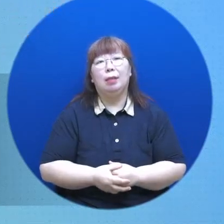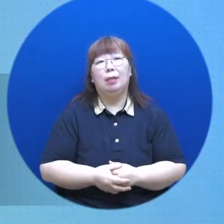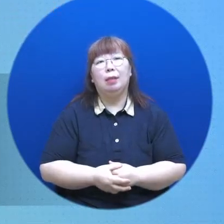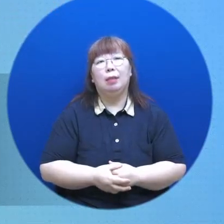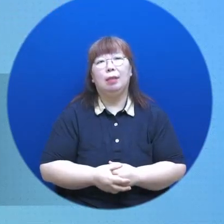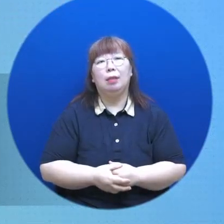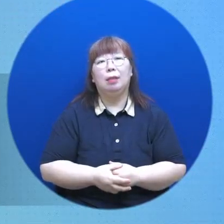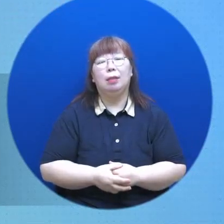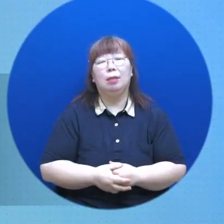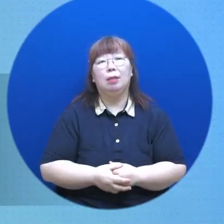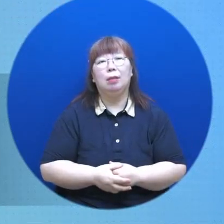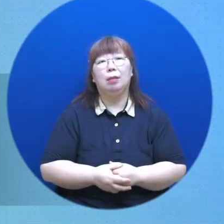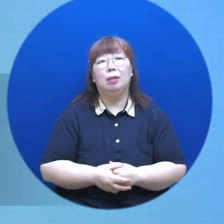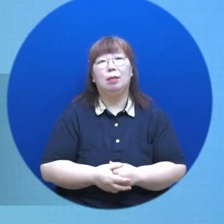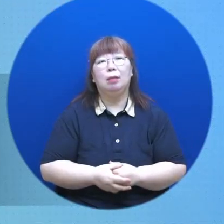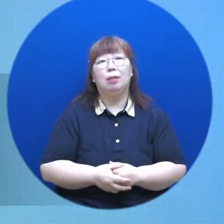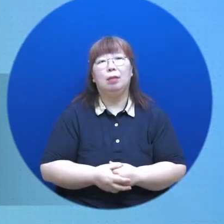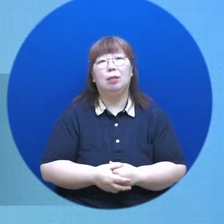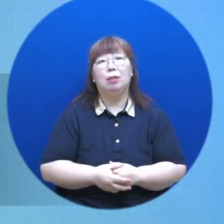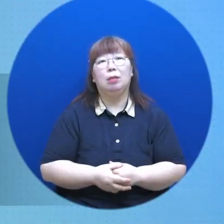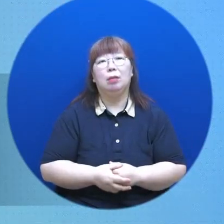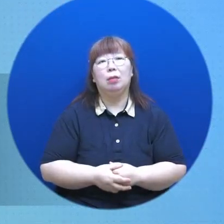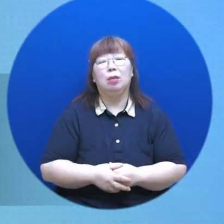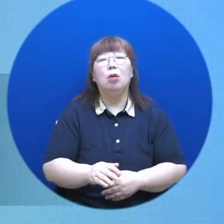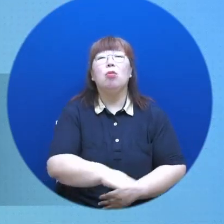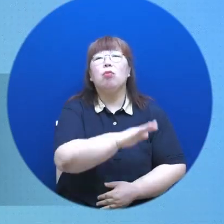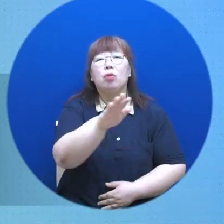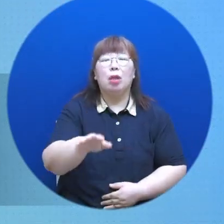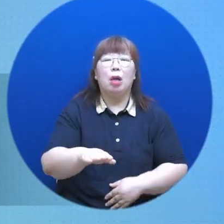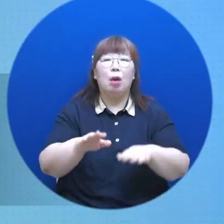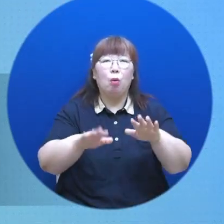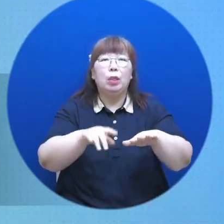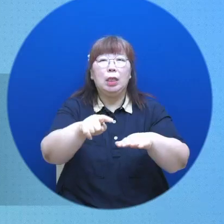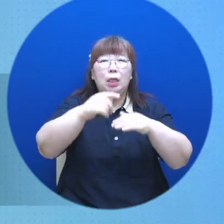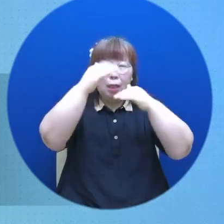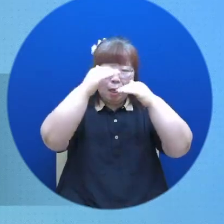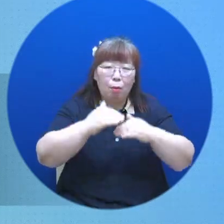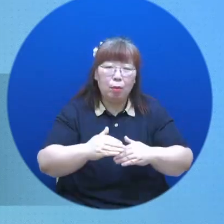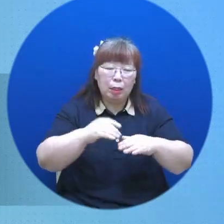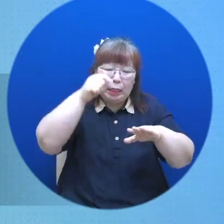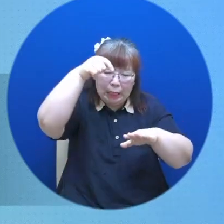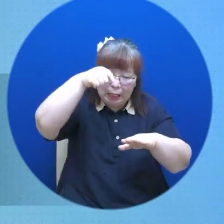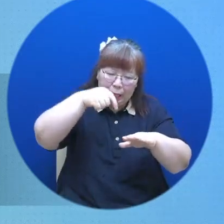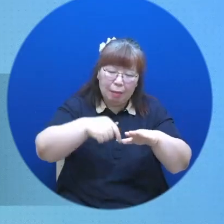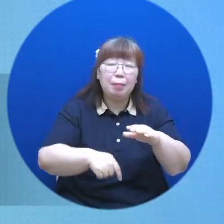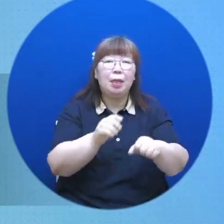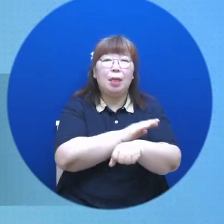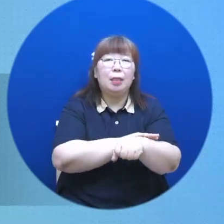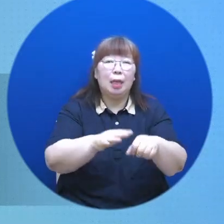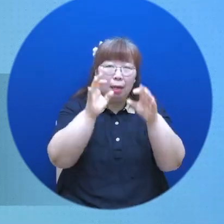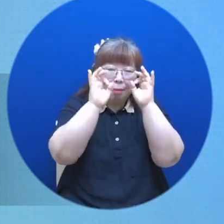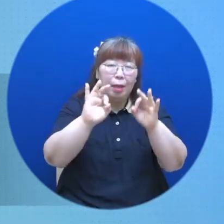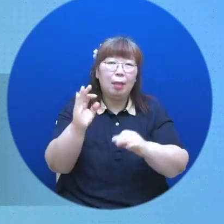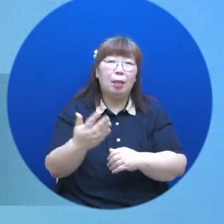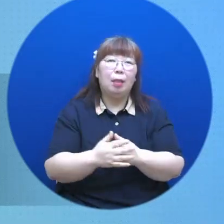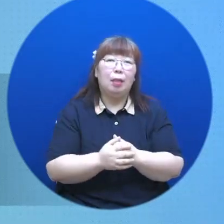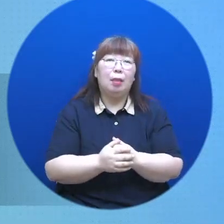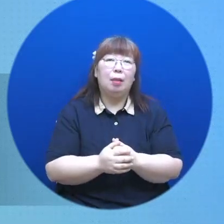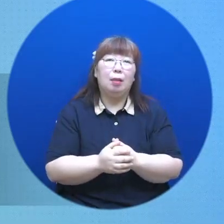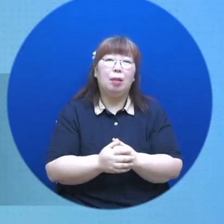우리가 오늘은 이 본문을 조금 깊이 살펴보고자 하는데, 오늘 본문에 보면 이런 말씀이